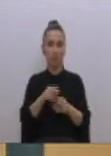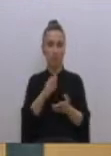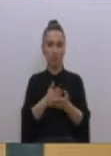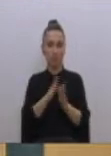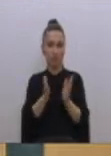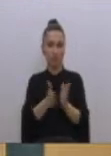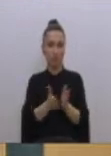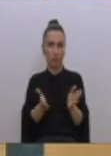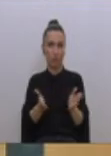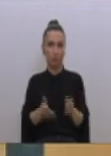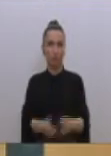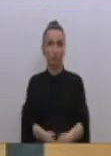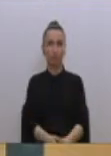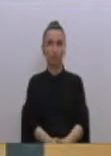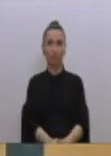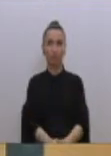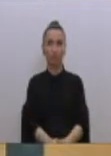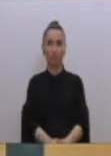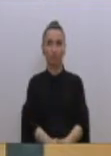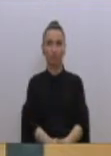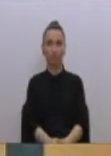ეს.